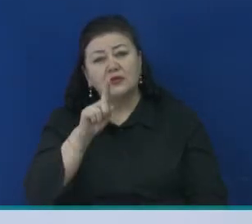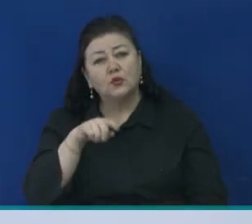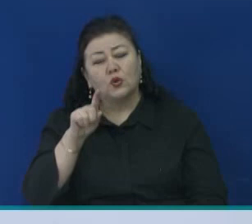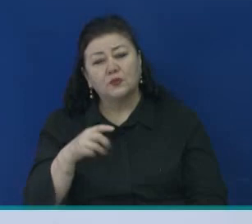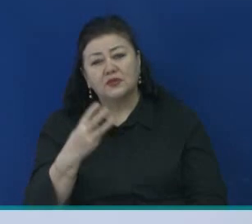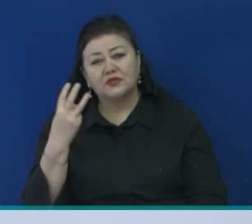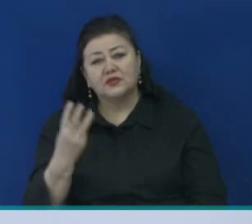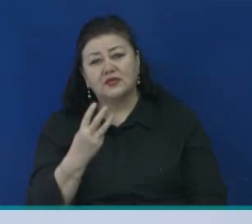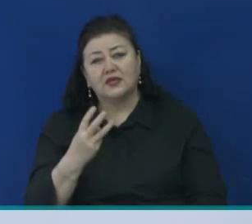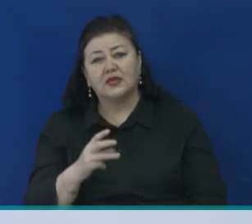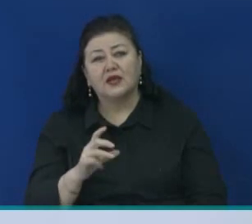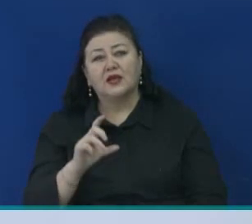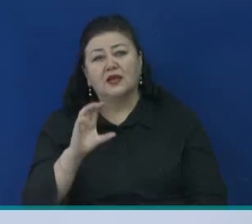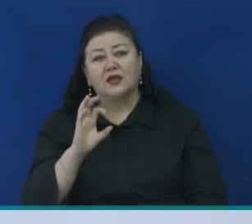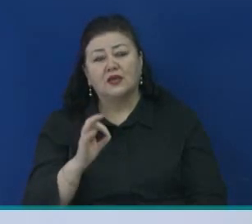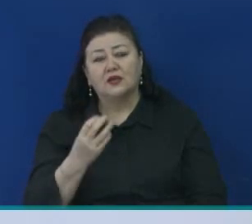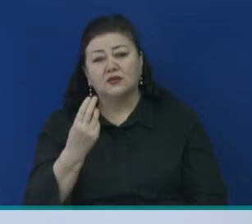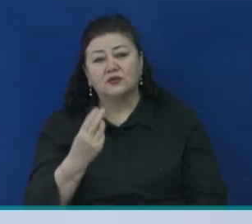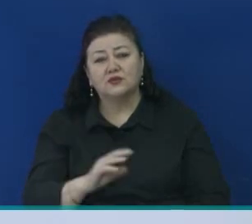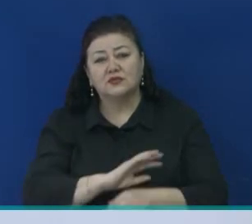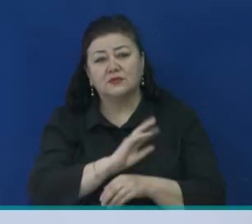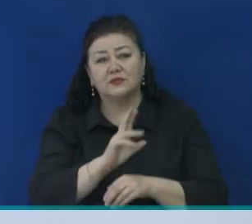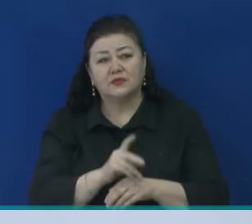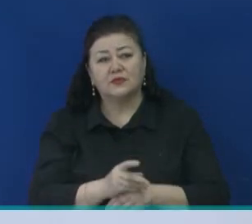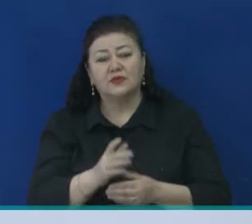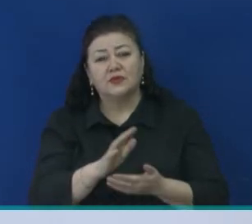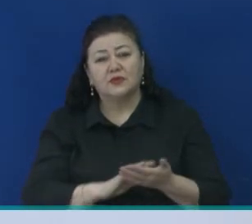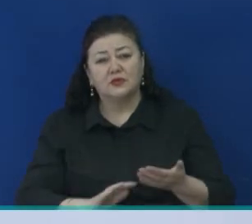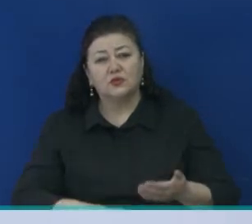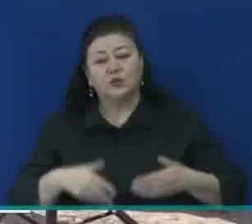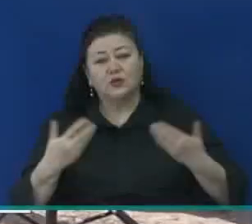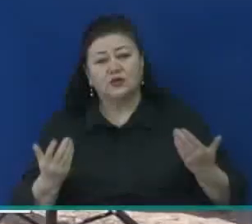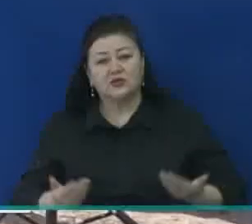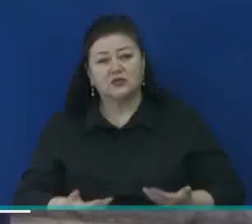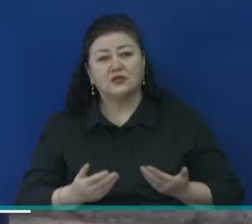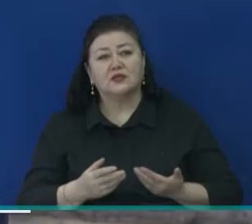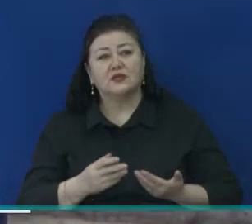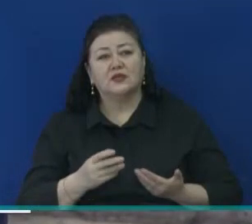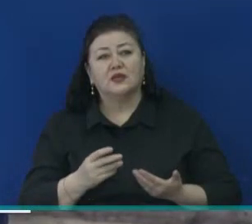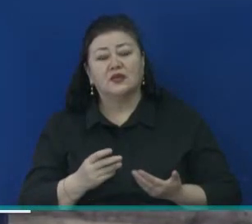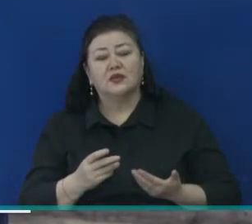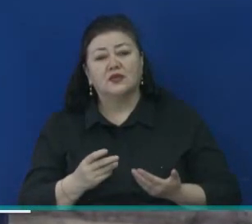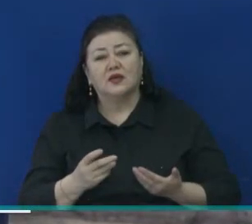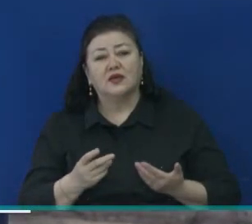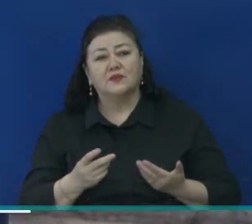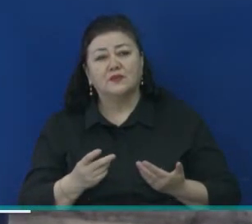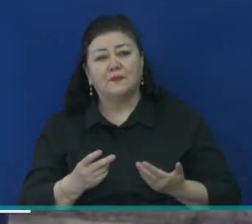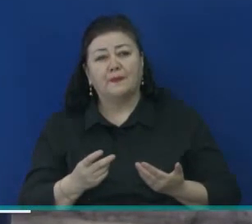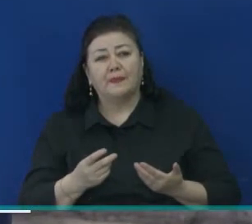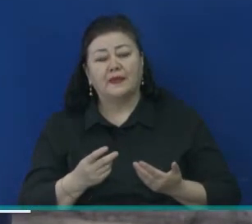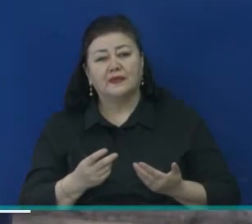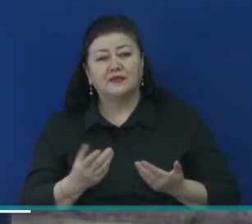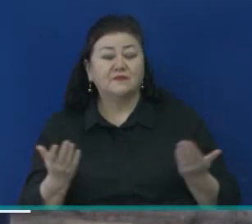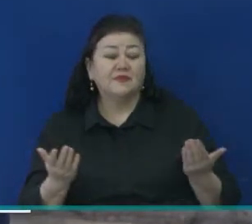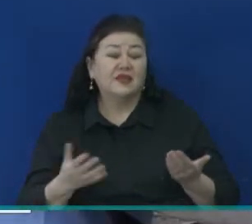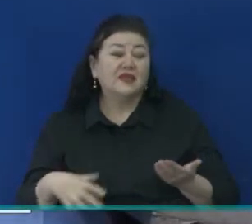3-ші арнаулы әлеуметтік қызметтер көрсету және белсенді ұзақ өмір сүру орталығы коммуналдық мемлекеттік мекемесінің ұйымдастыруымен